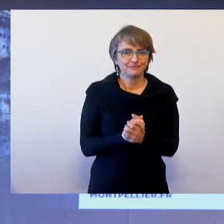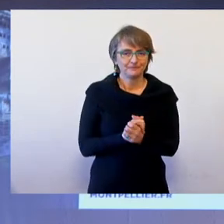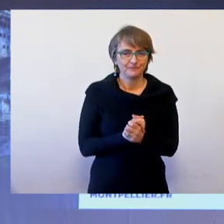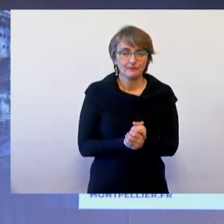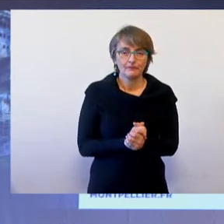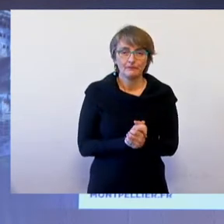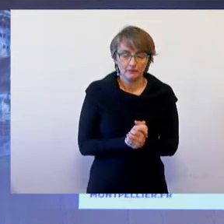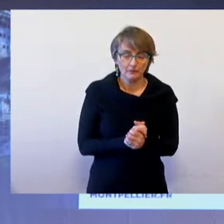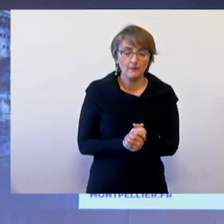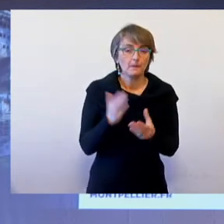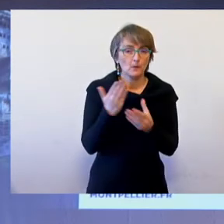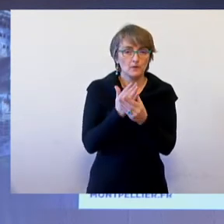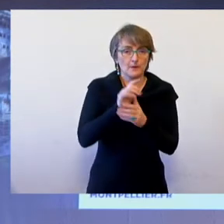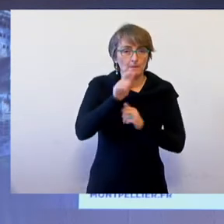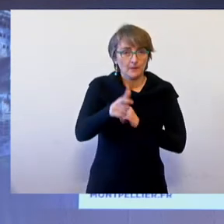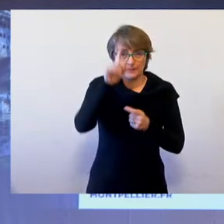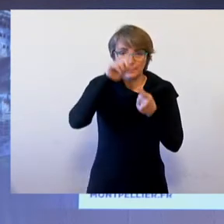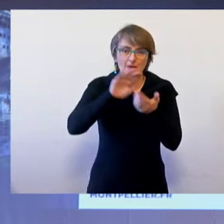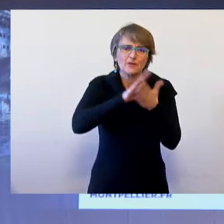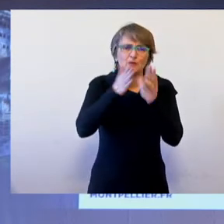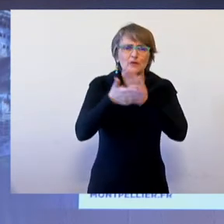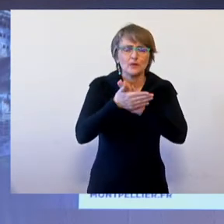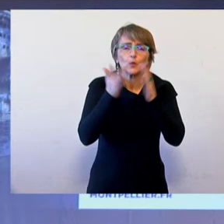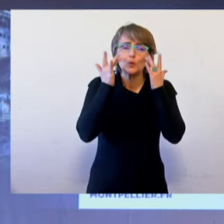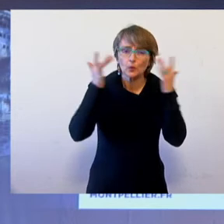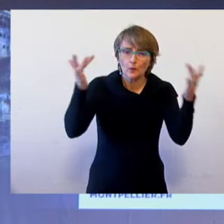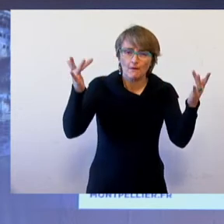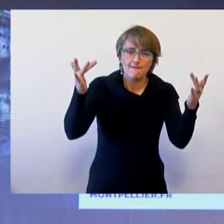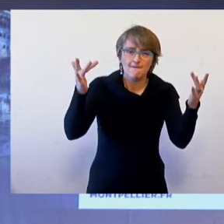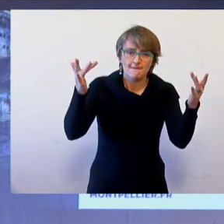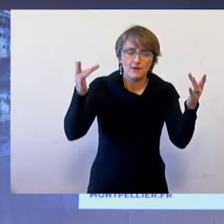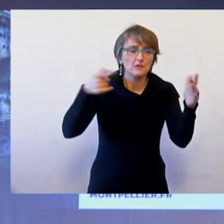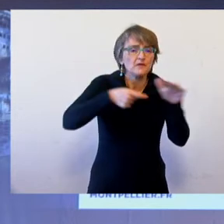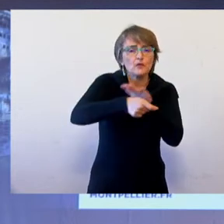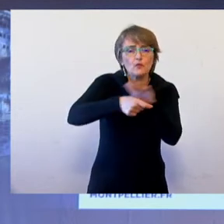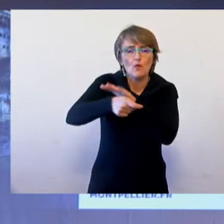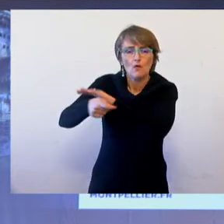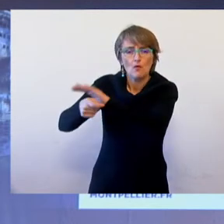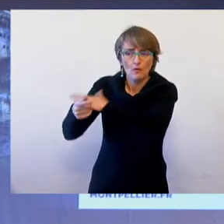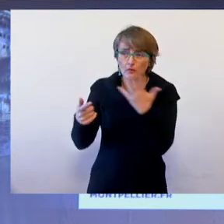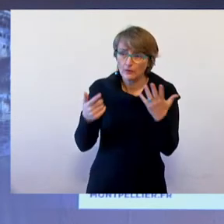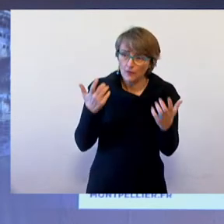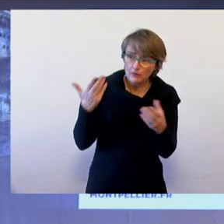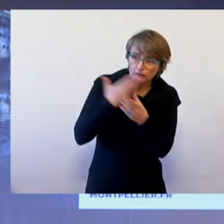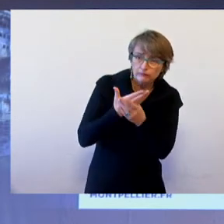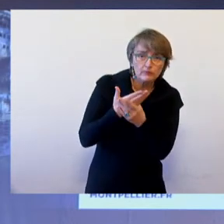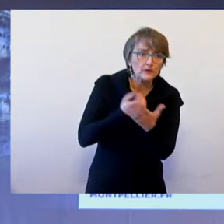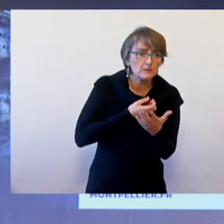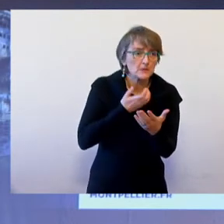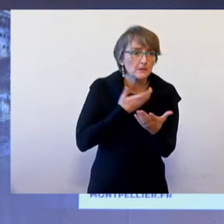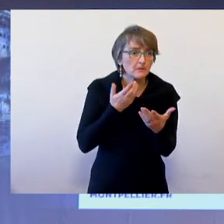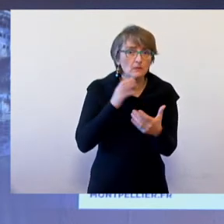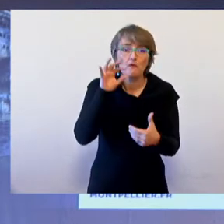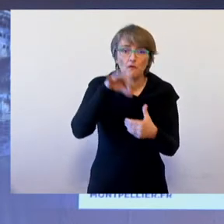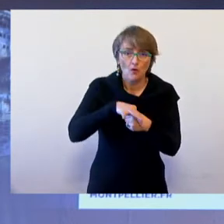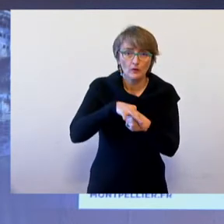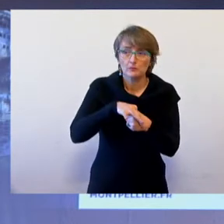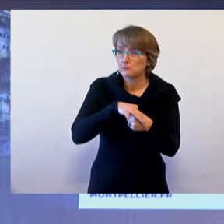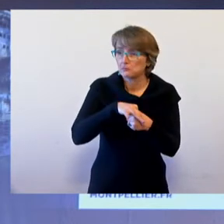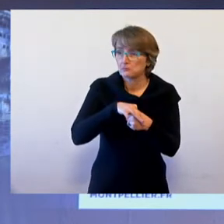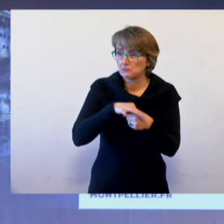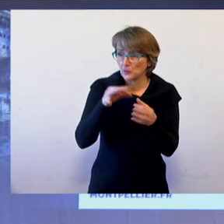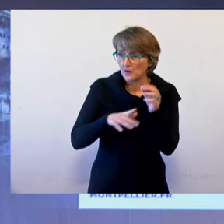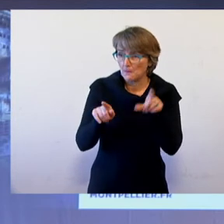Attribution de subventions de fonctionnement aux associations culturelles. Y a-t-il des demandes de prise de parole? Je mets aux voix. Même